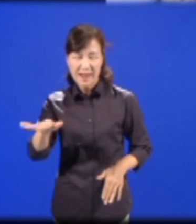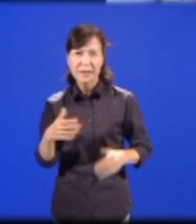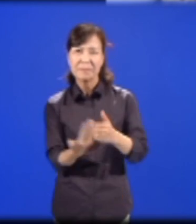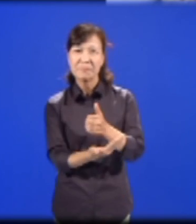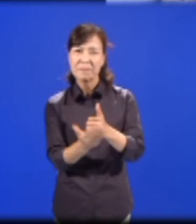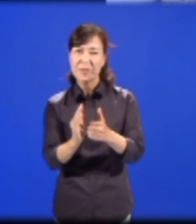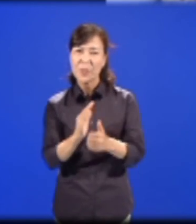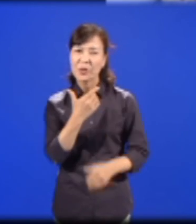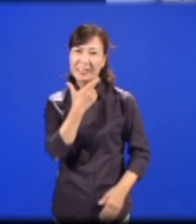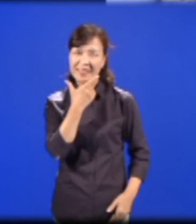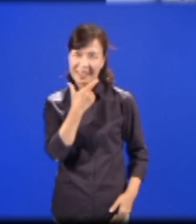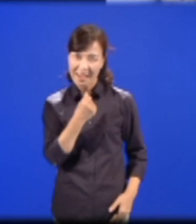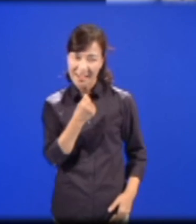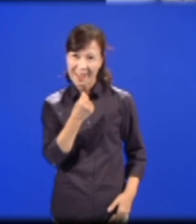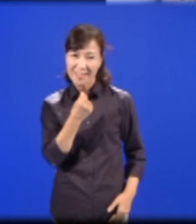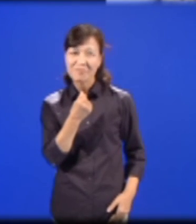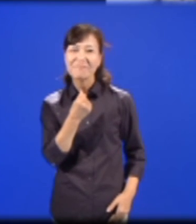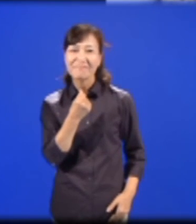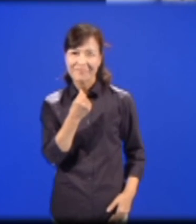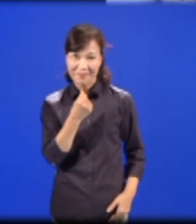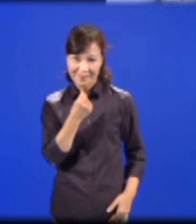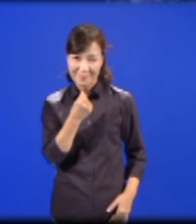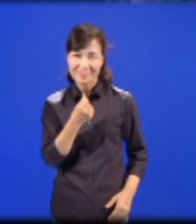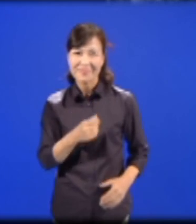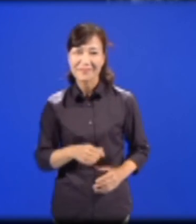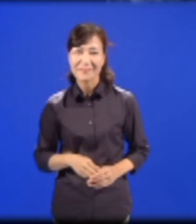きたいと考えています。